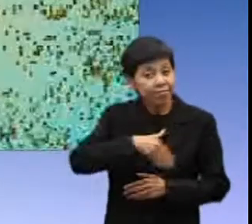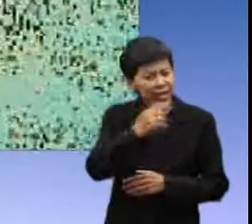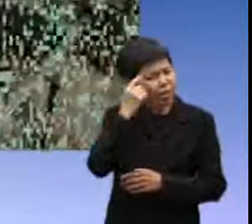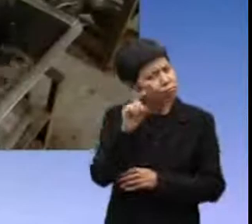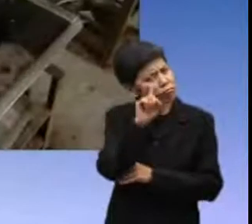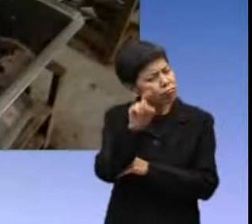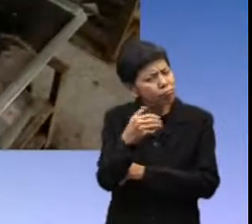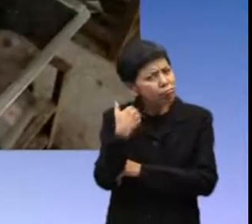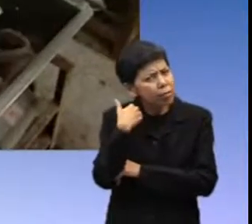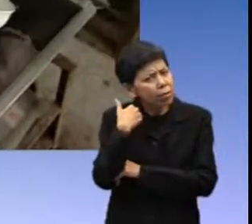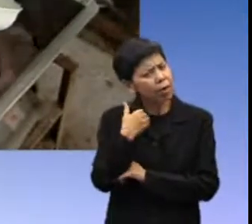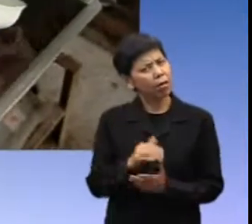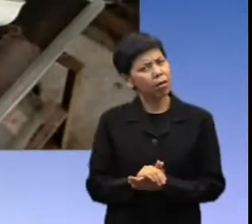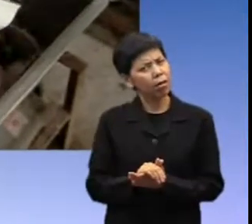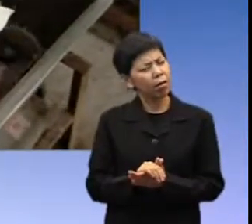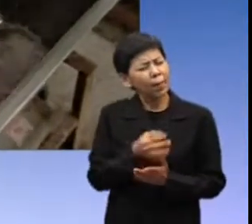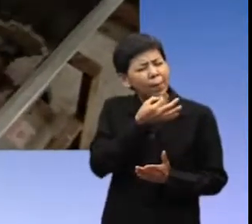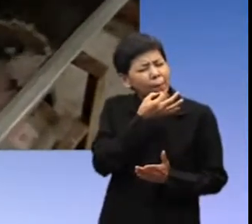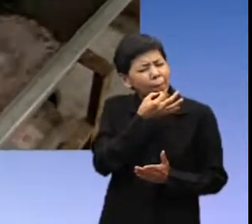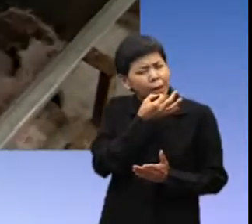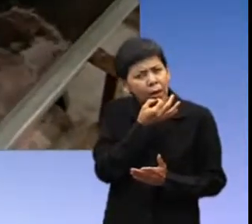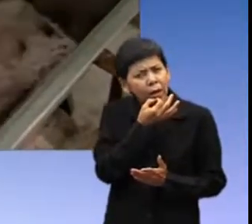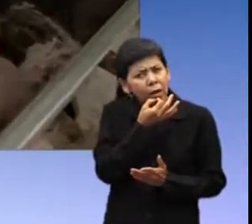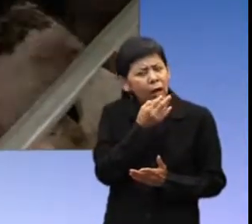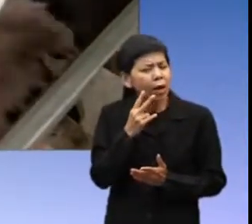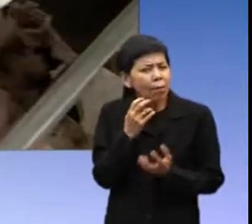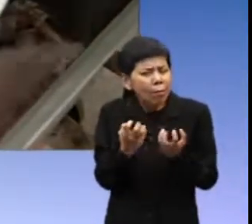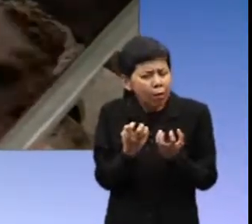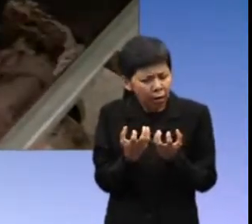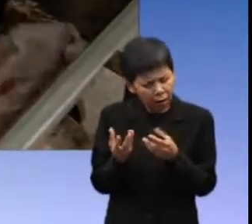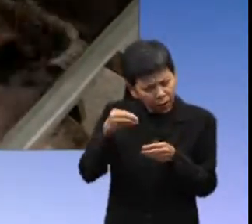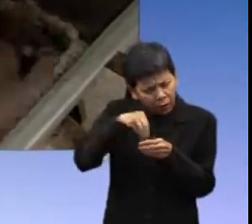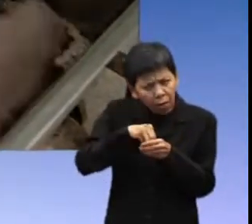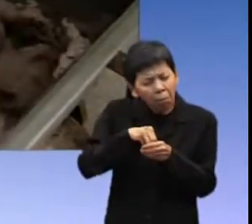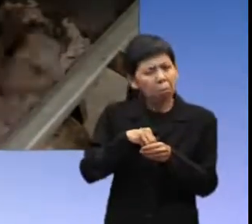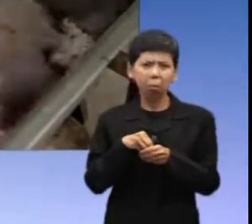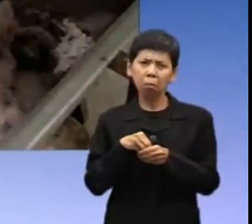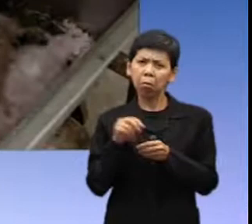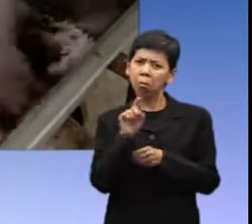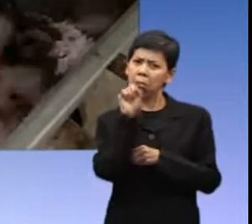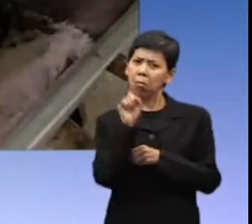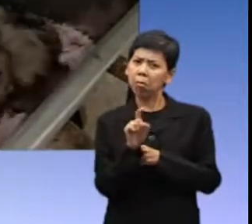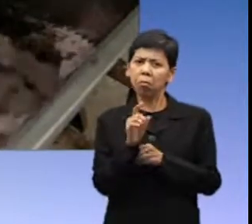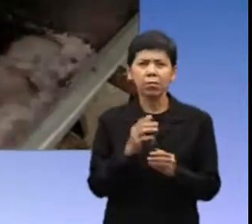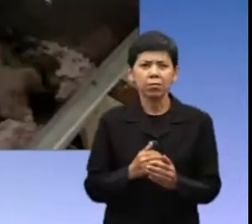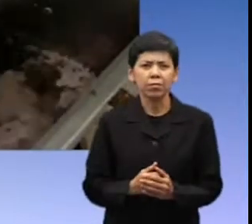านผู้ชมสงสัยเหมือนผมไหมครับว่าเกลือกับน้ำแข็งเนี่ยเขาใส่ลงไปในไส้กรอกทำไม